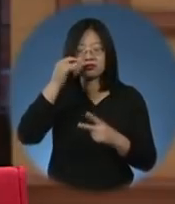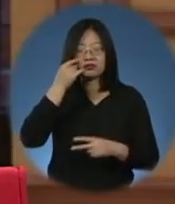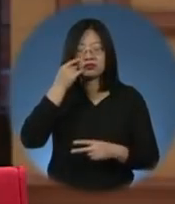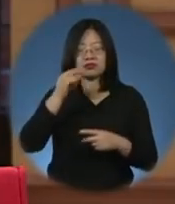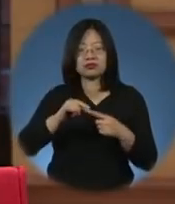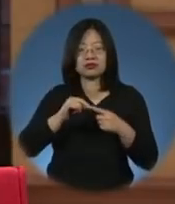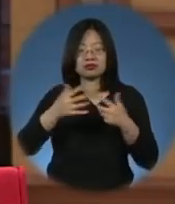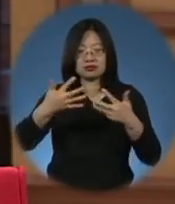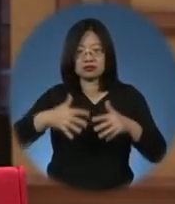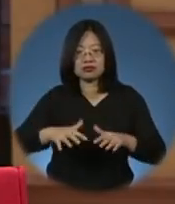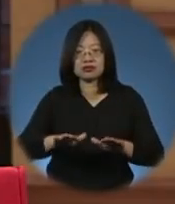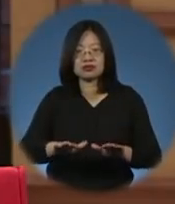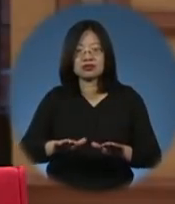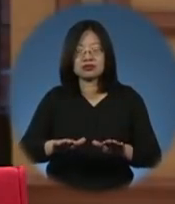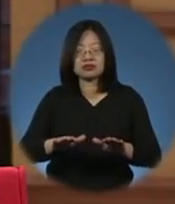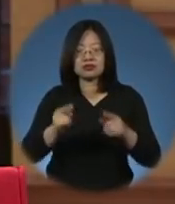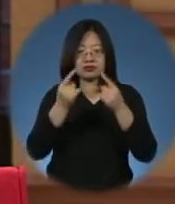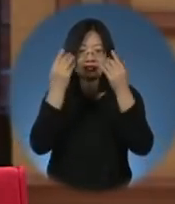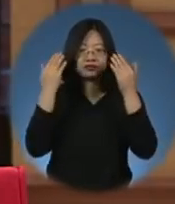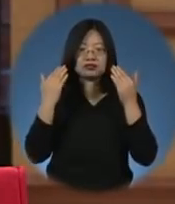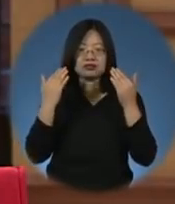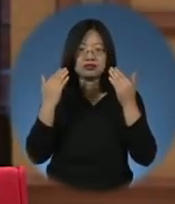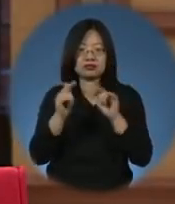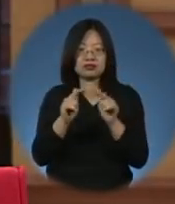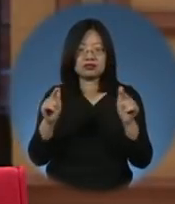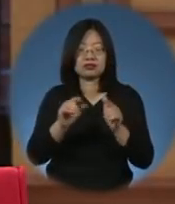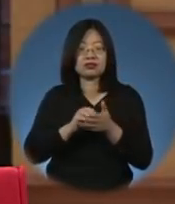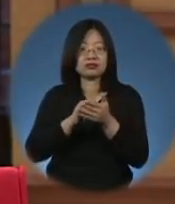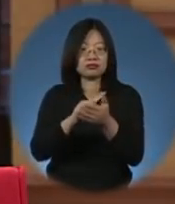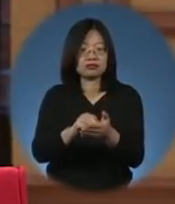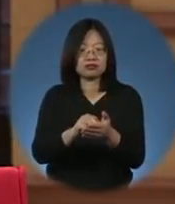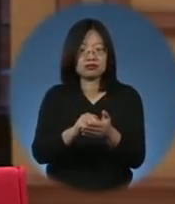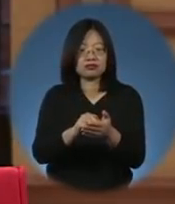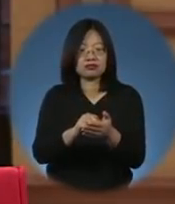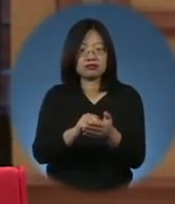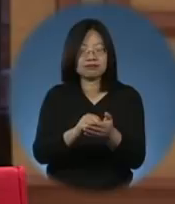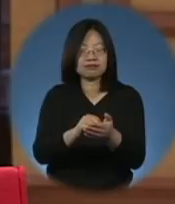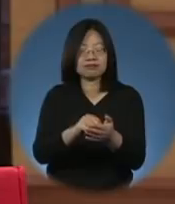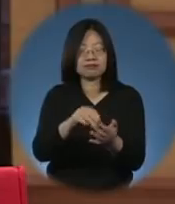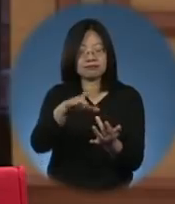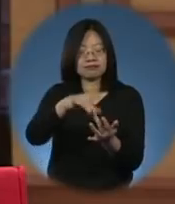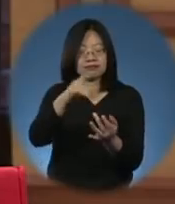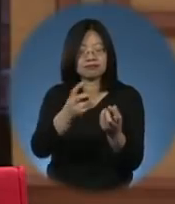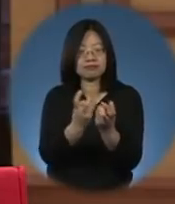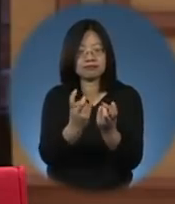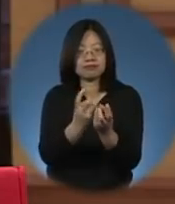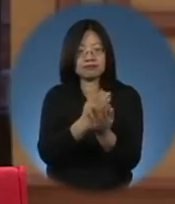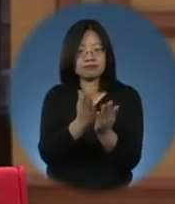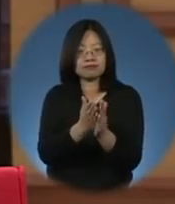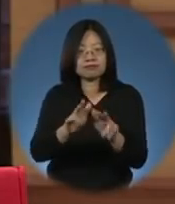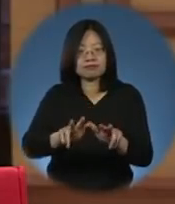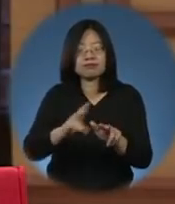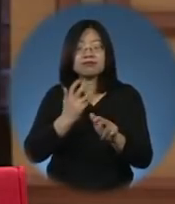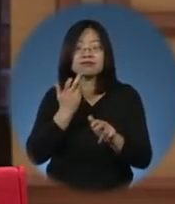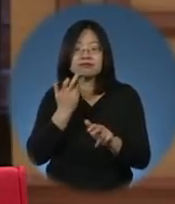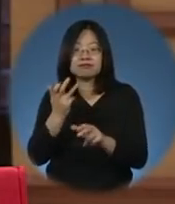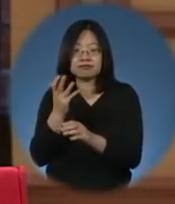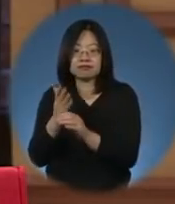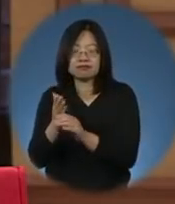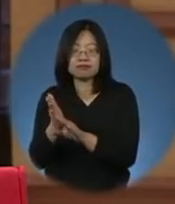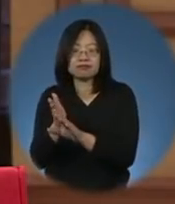번째 조건은 그 대학들의 입학 그 전형이 아까 말씀드린 것처럼 지금 18세